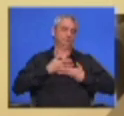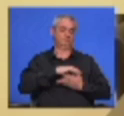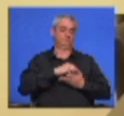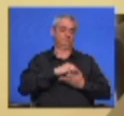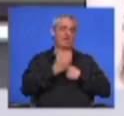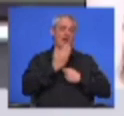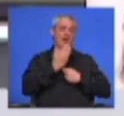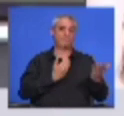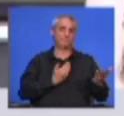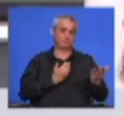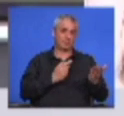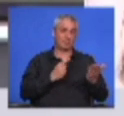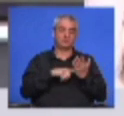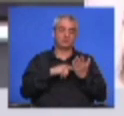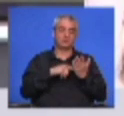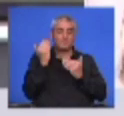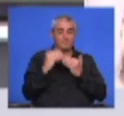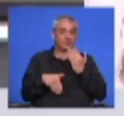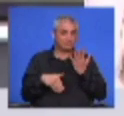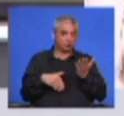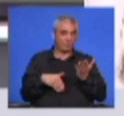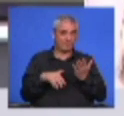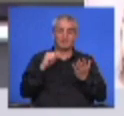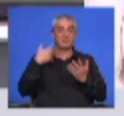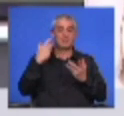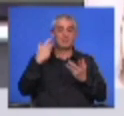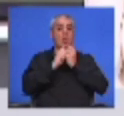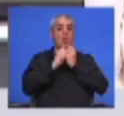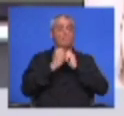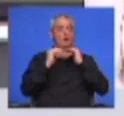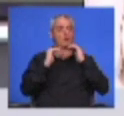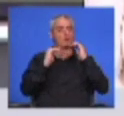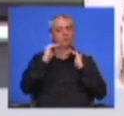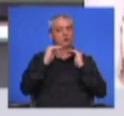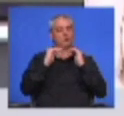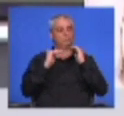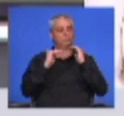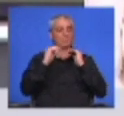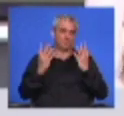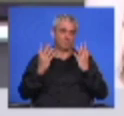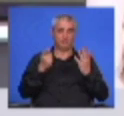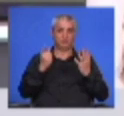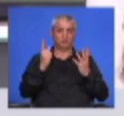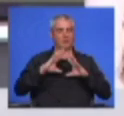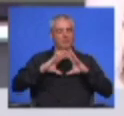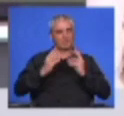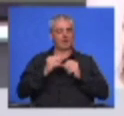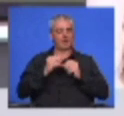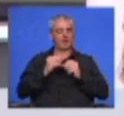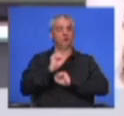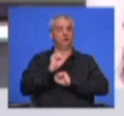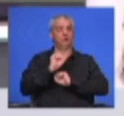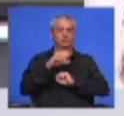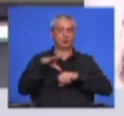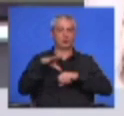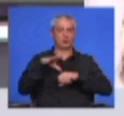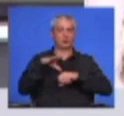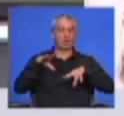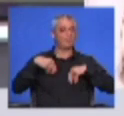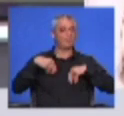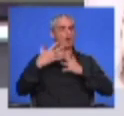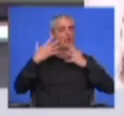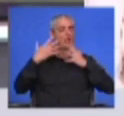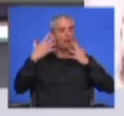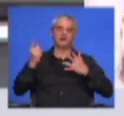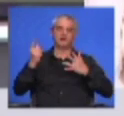ולכן, בשורה התחתונה, אם תהיה רפורמה מאוזנת, ובוודאי כזאת שתגבש מאחוריה הסכמה לאומית רחבה, זה יהיה